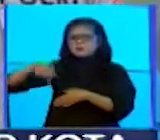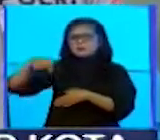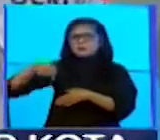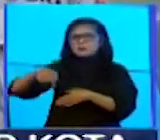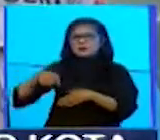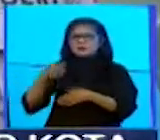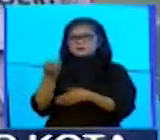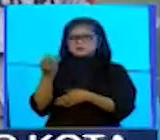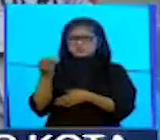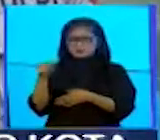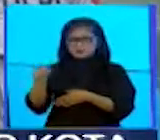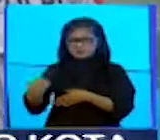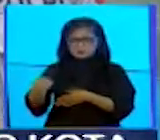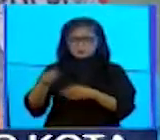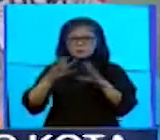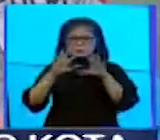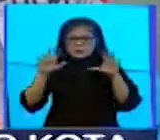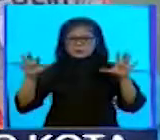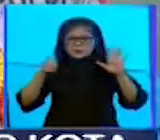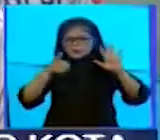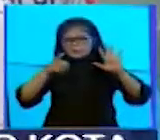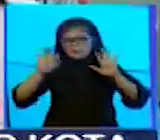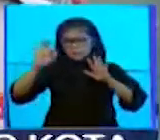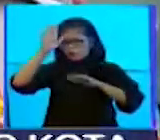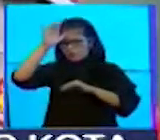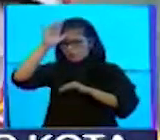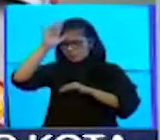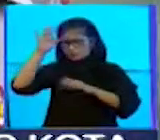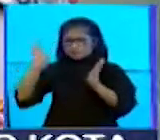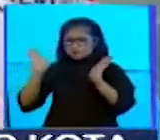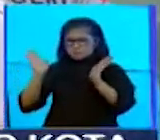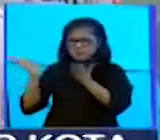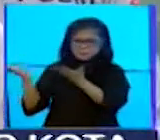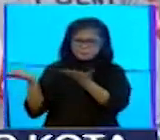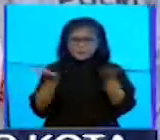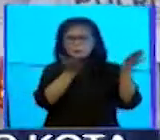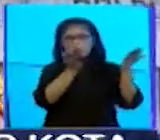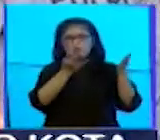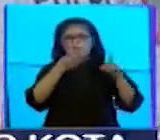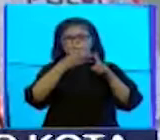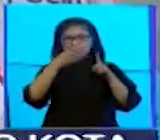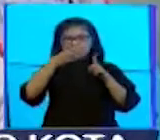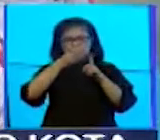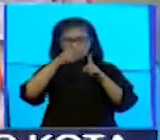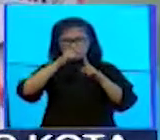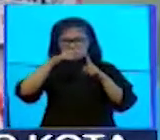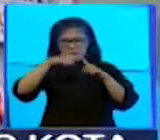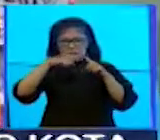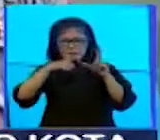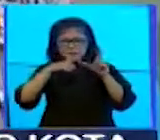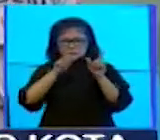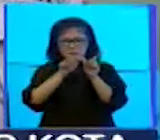60 orang itu sudah dibawa ke BPKP Ciawi, isolasi khusus, dan 4 orang akan kami,